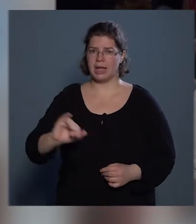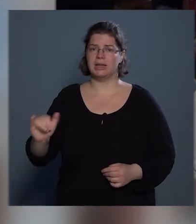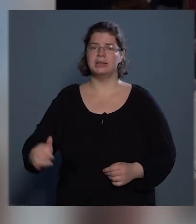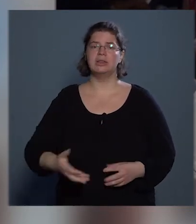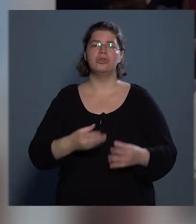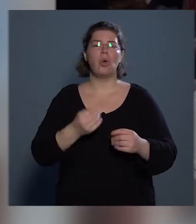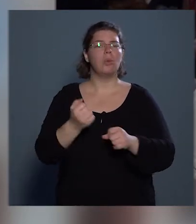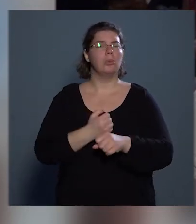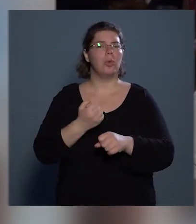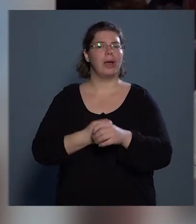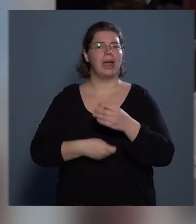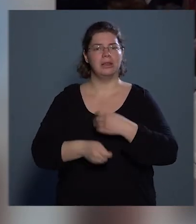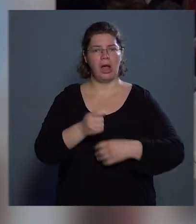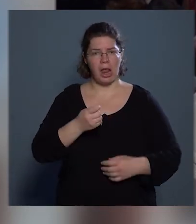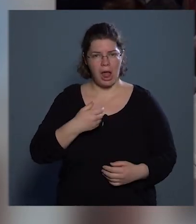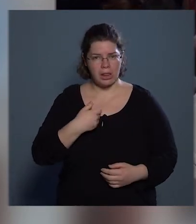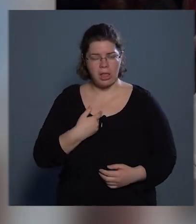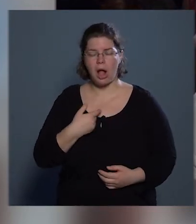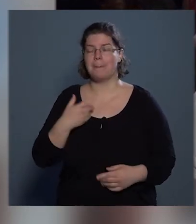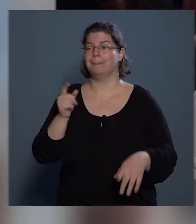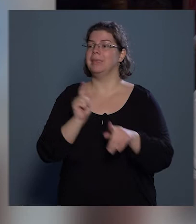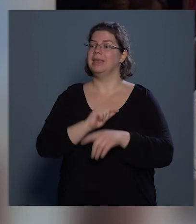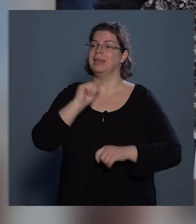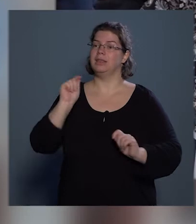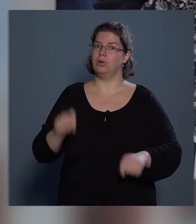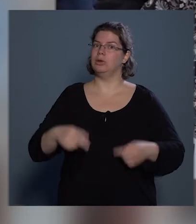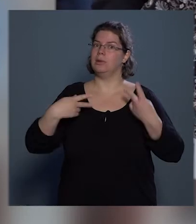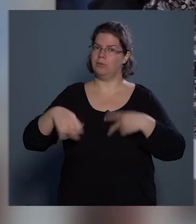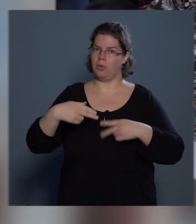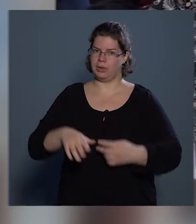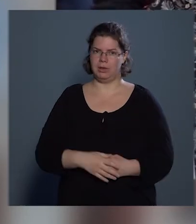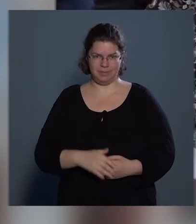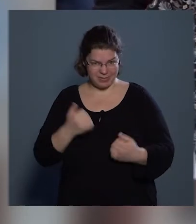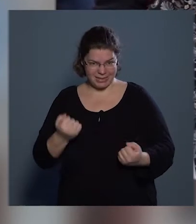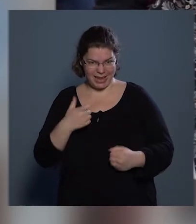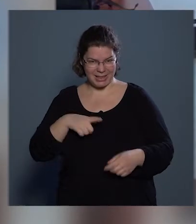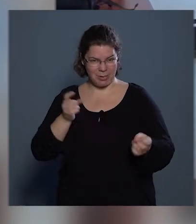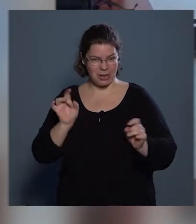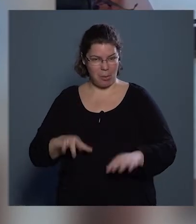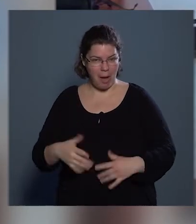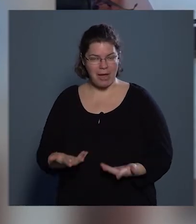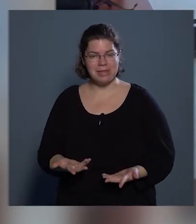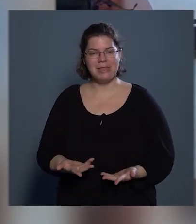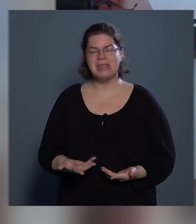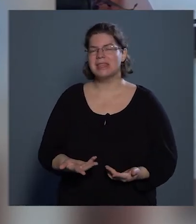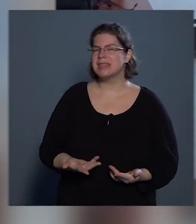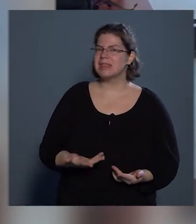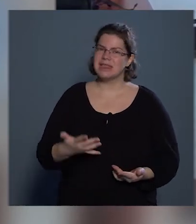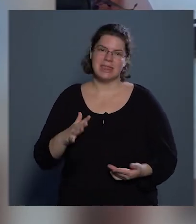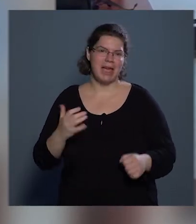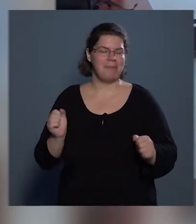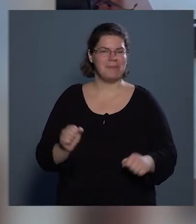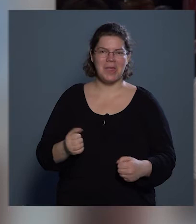munkát találtam, így döntöttem, hogy folytatom. Nehéz volt abba hagyni? Nem nagyon, mert